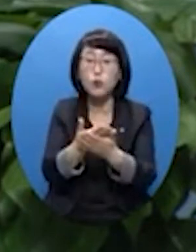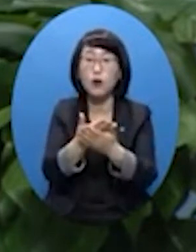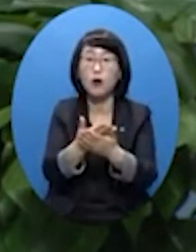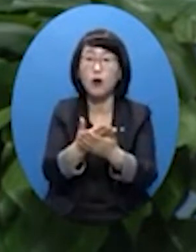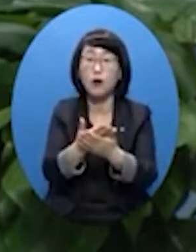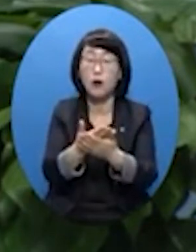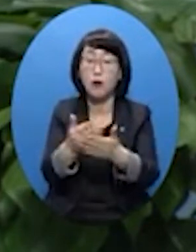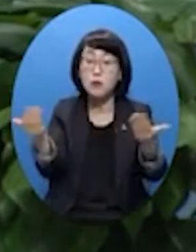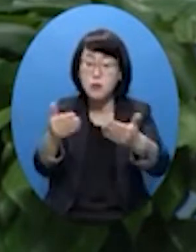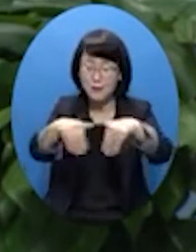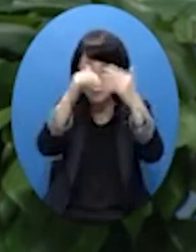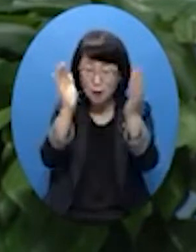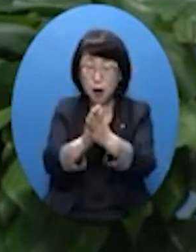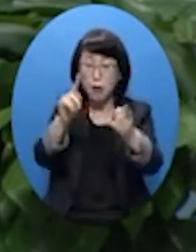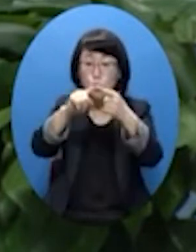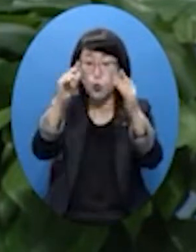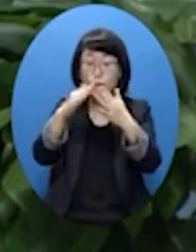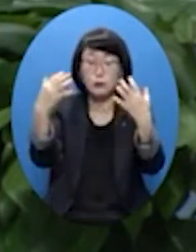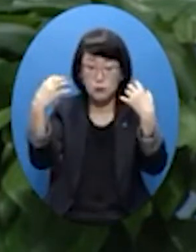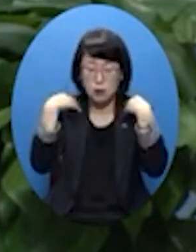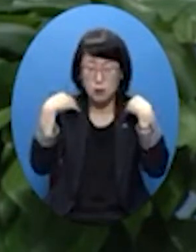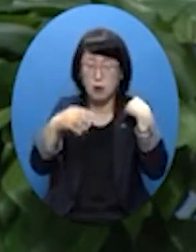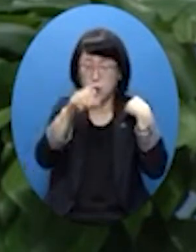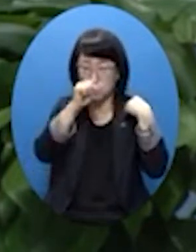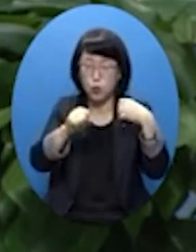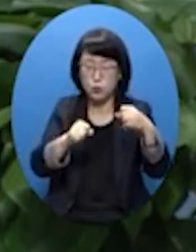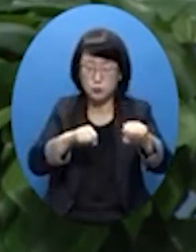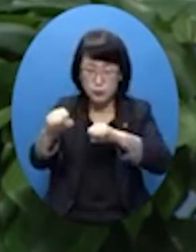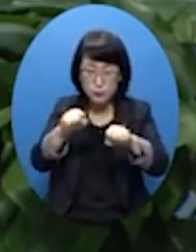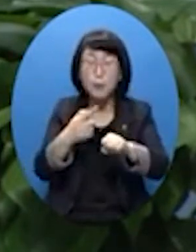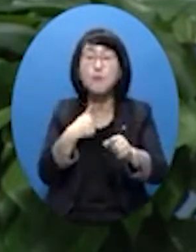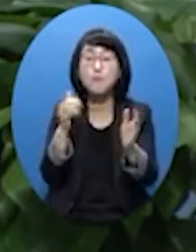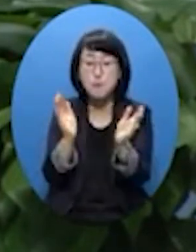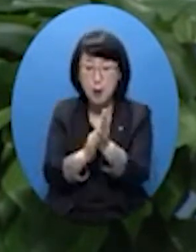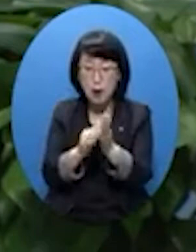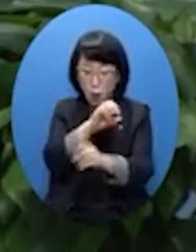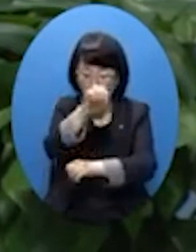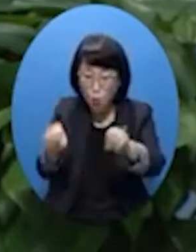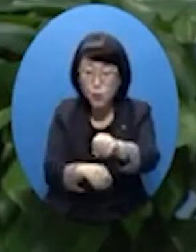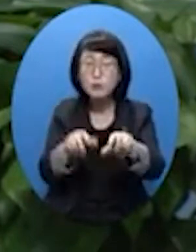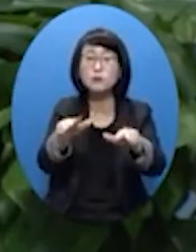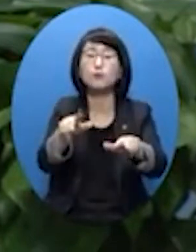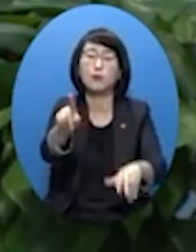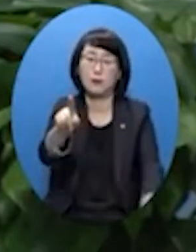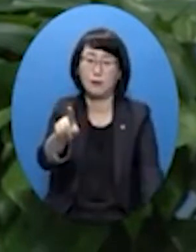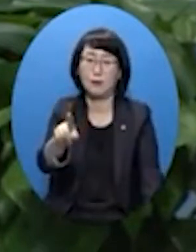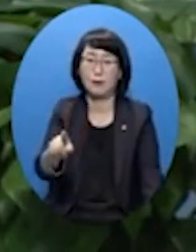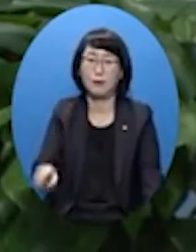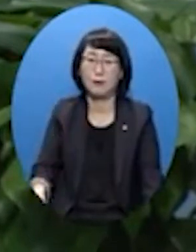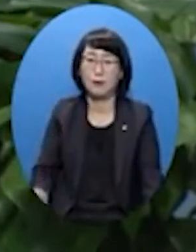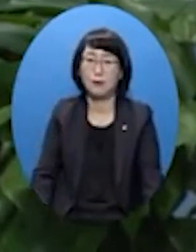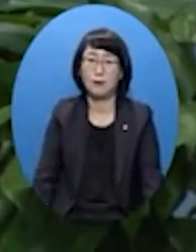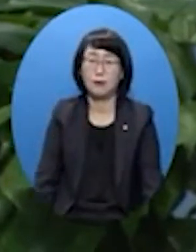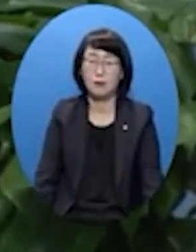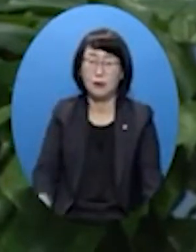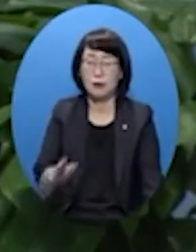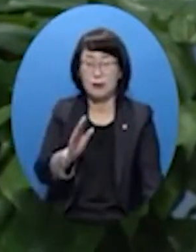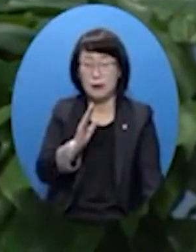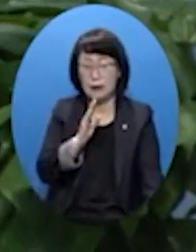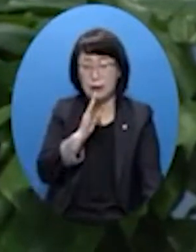그 일들을 다 간단하고 사람이야기 좋았던 우리 기독교가 우리 교회가 그 날 그 때 이렇게